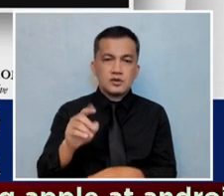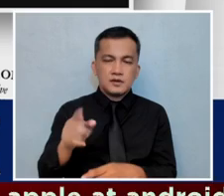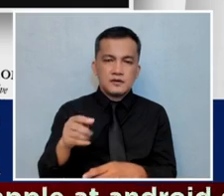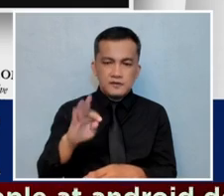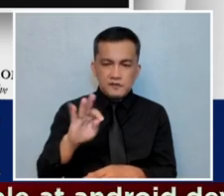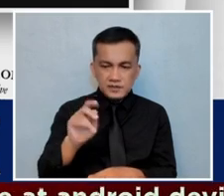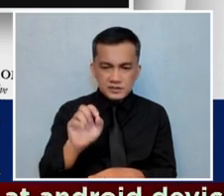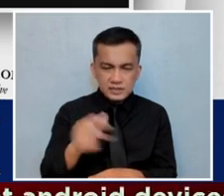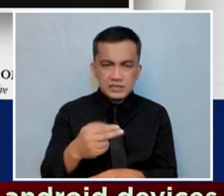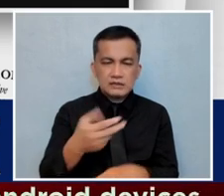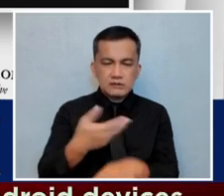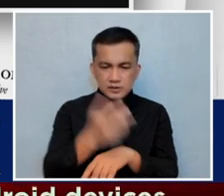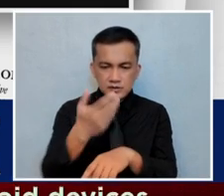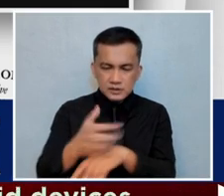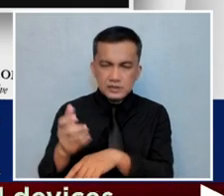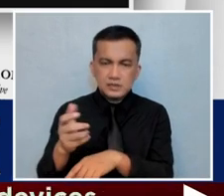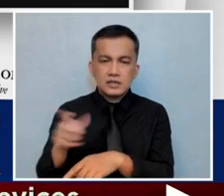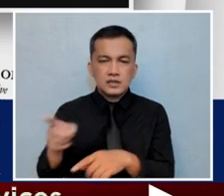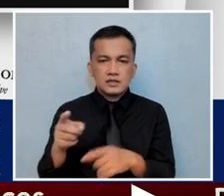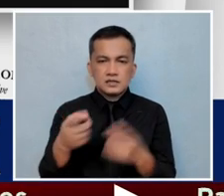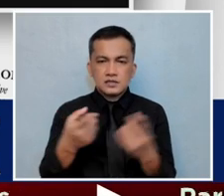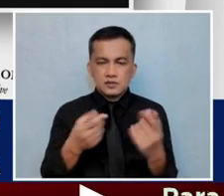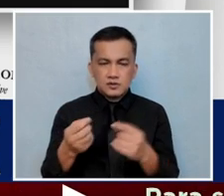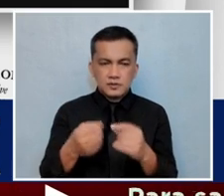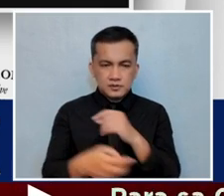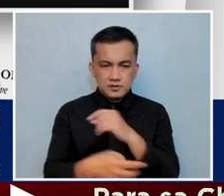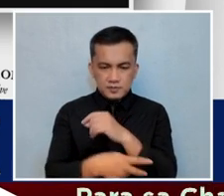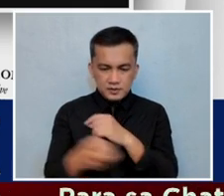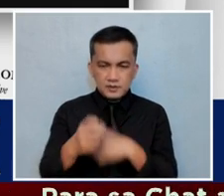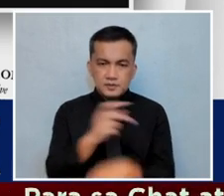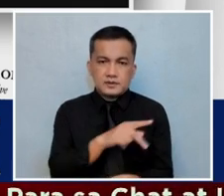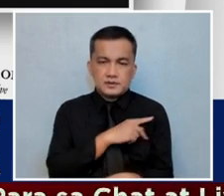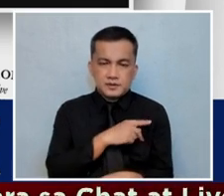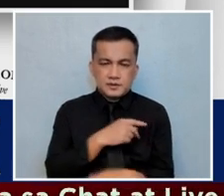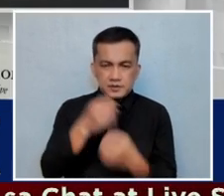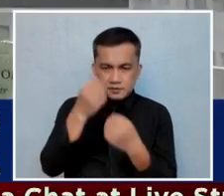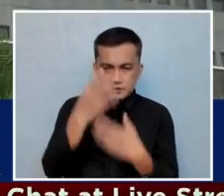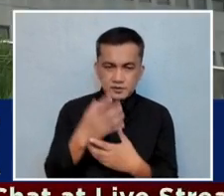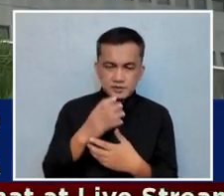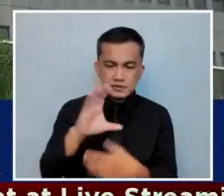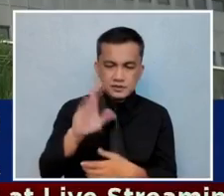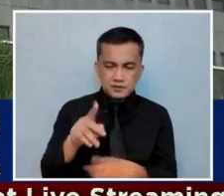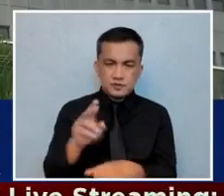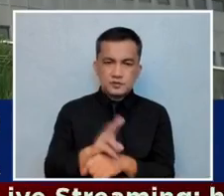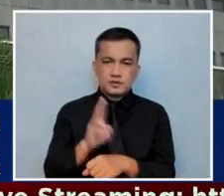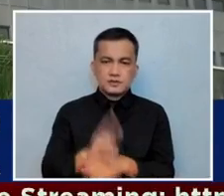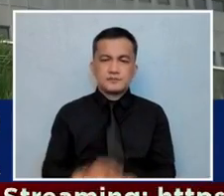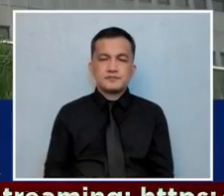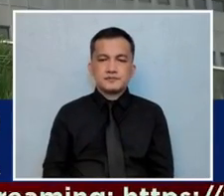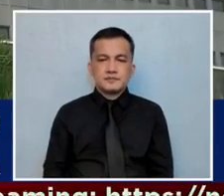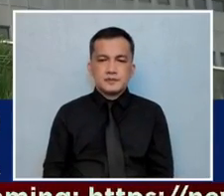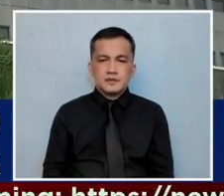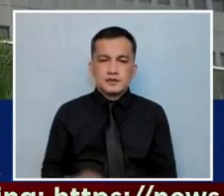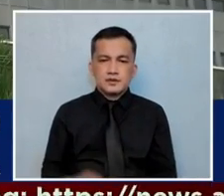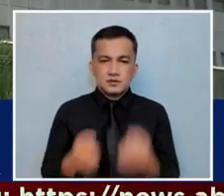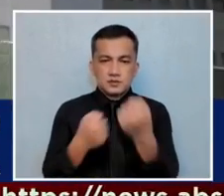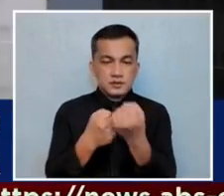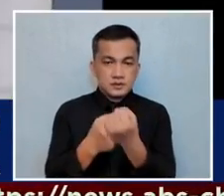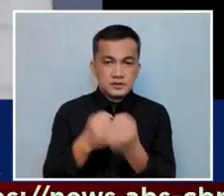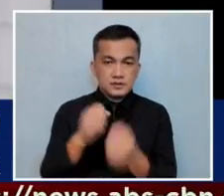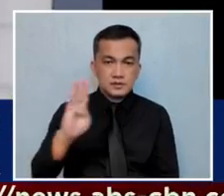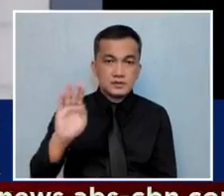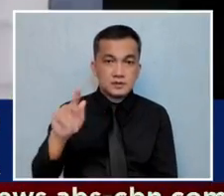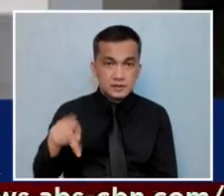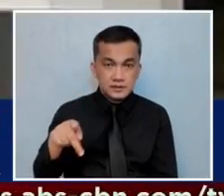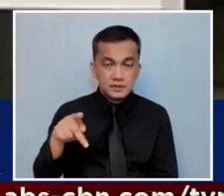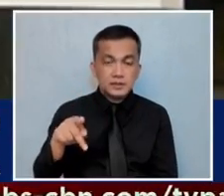smishing attack na ginagamit para manakaw ang personal information ng mobile phone users. Suportado rin ito ng Bangko Sentral ng Pilipinas